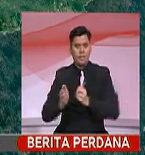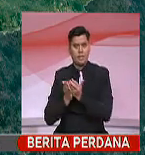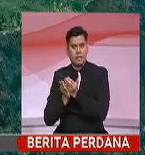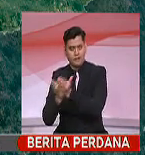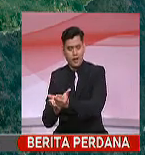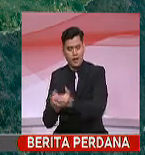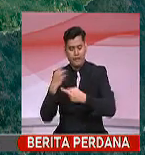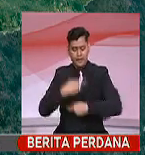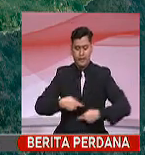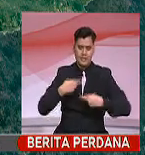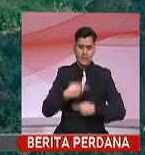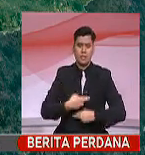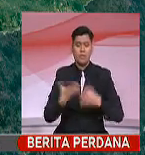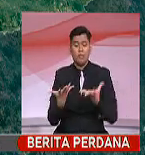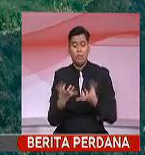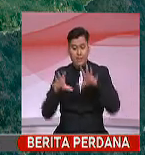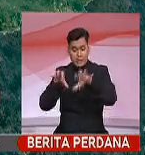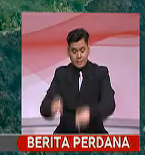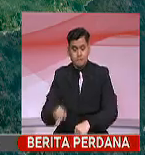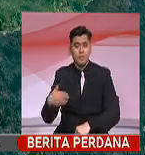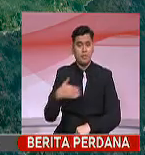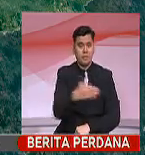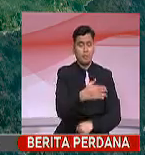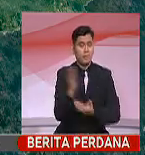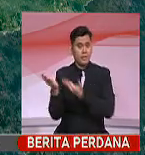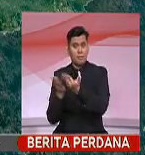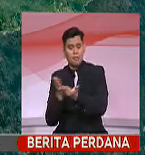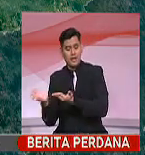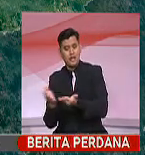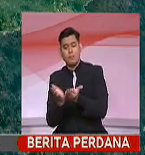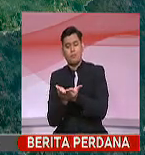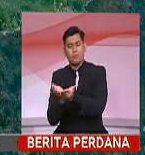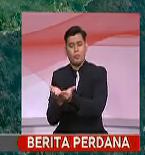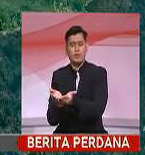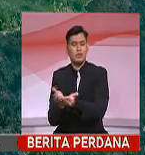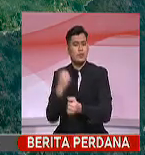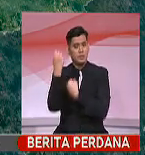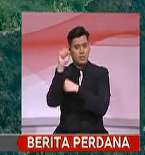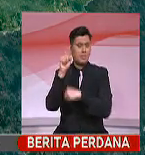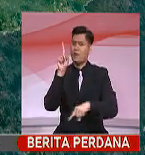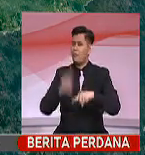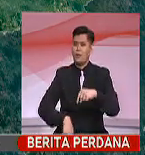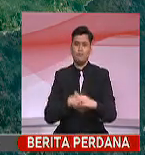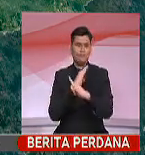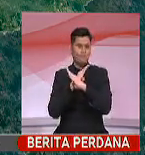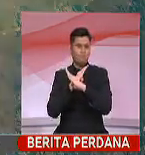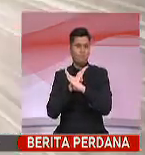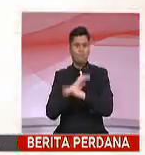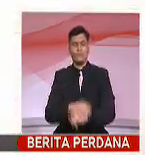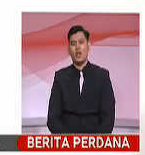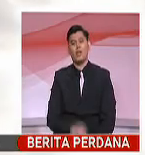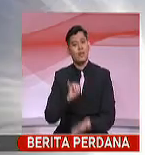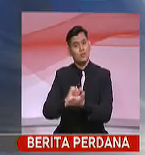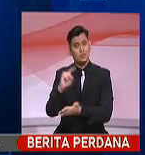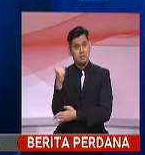juga pantai termasuklah menangkap ikan, perkhidmatan feri, bot-bot kecil, sukan serta rekreasi laut. Baik, ini saja ramalan cuaca